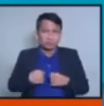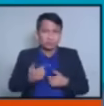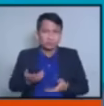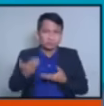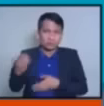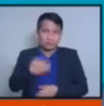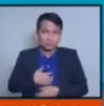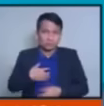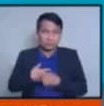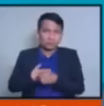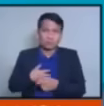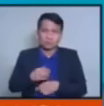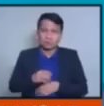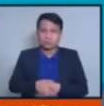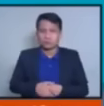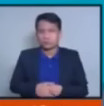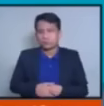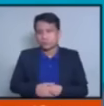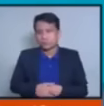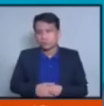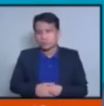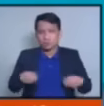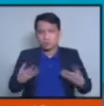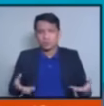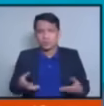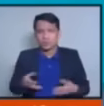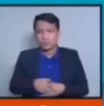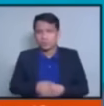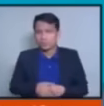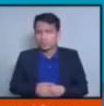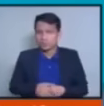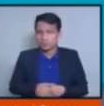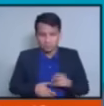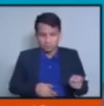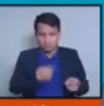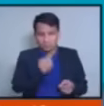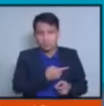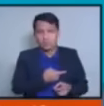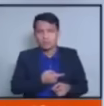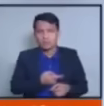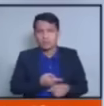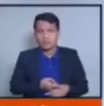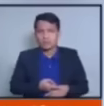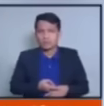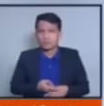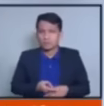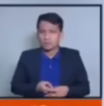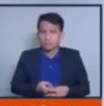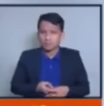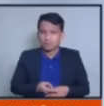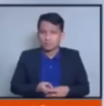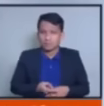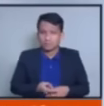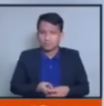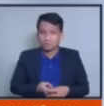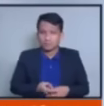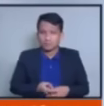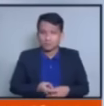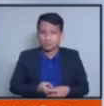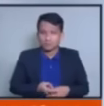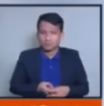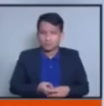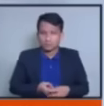ng kaso? Ay, wala ho akong at wala raw pong pera. Wala po akong sinasabi ng ganun, sir. Nandun na po, nakasampa na po yan